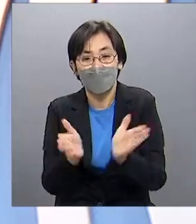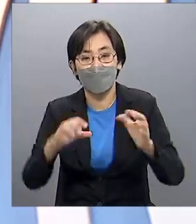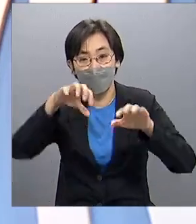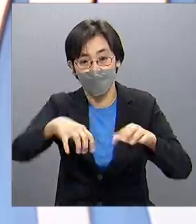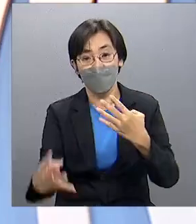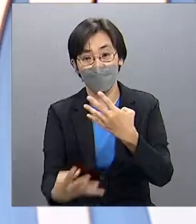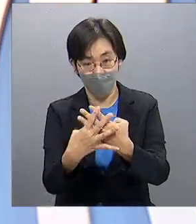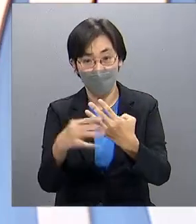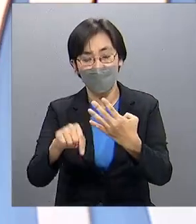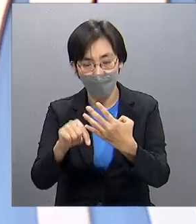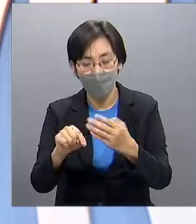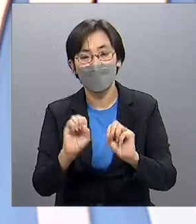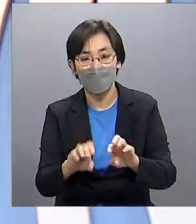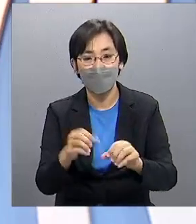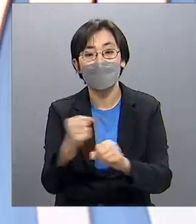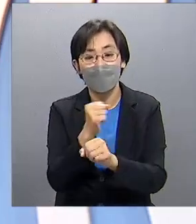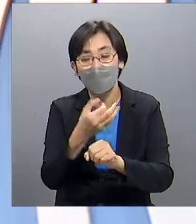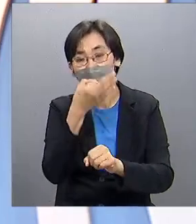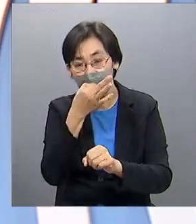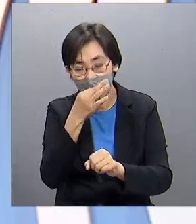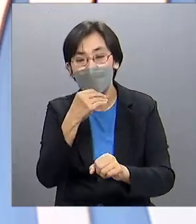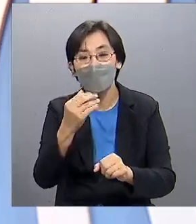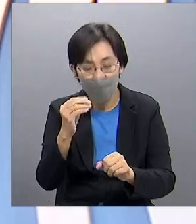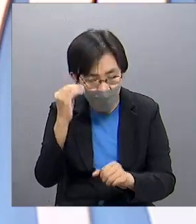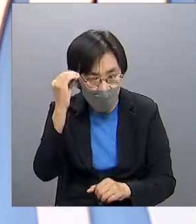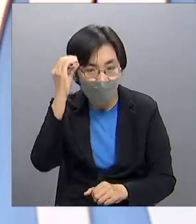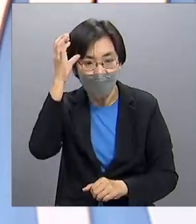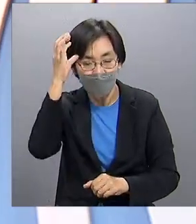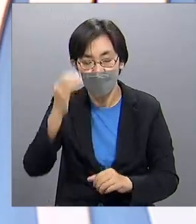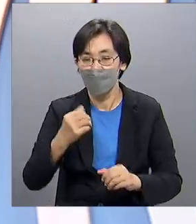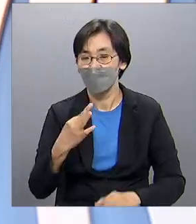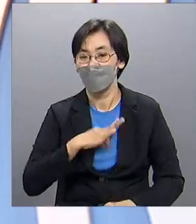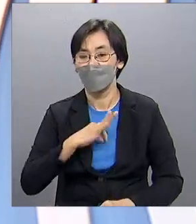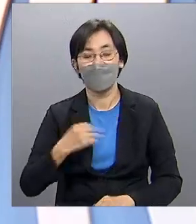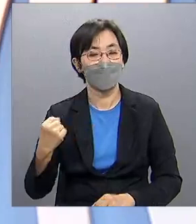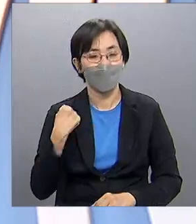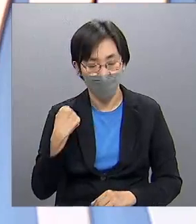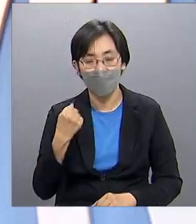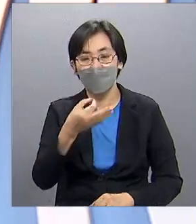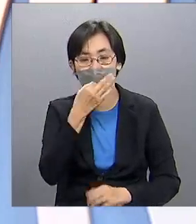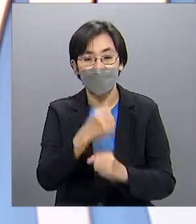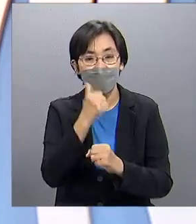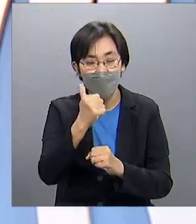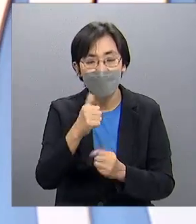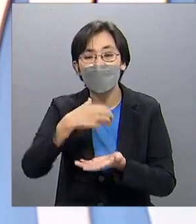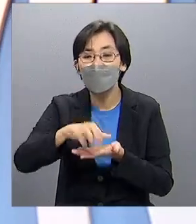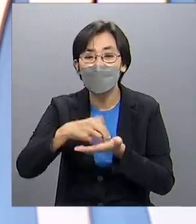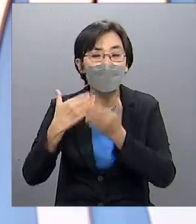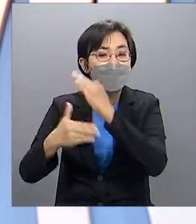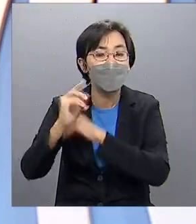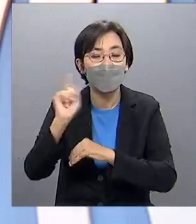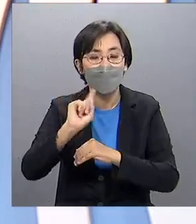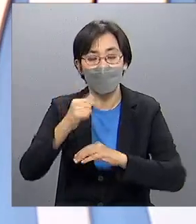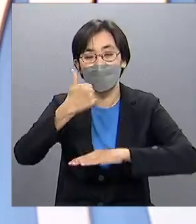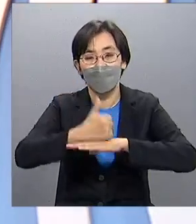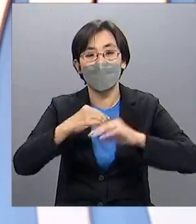พื่อให้เขาได้มีอาชีพแล้วก็เกิดความมั่นใจโครงการนี้นะคะจะมีที่มาที่ไปอย่างไรพาคุณผู้ชมไปฟังจากหัวหน้าโครงการการพัฒ